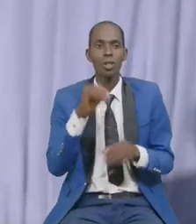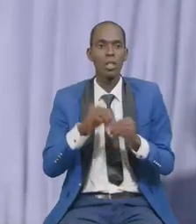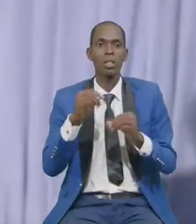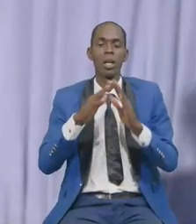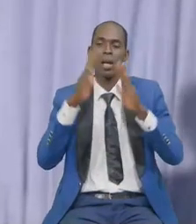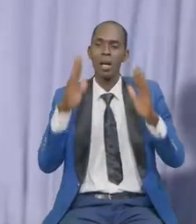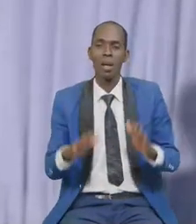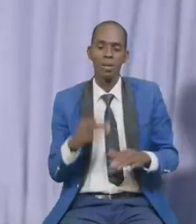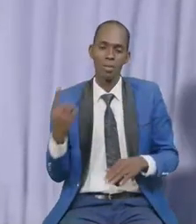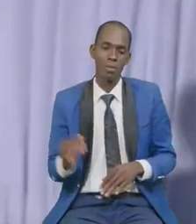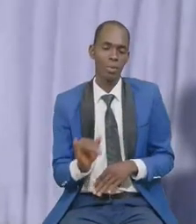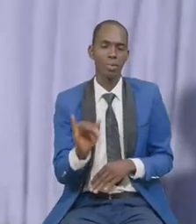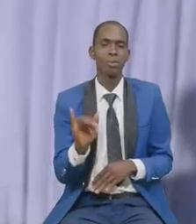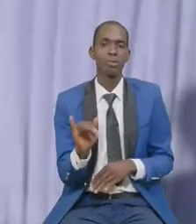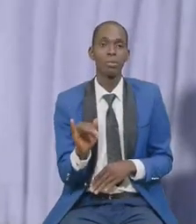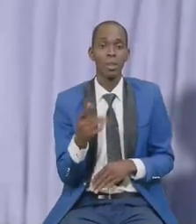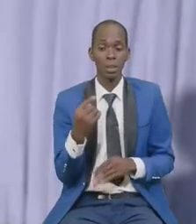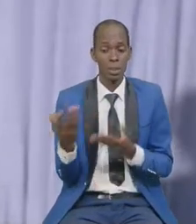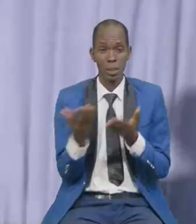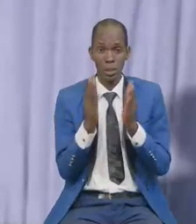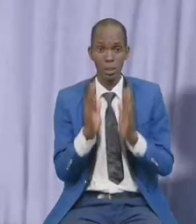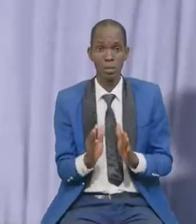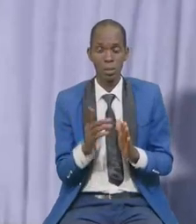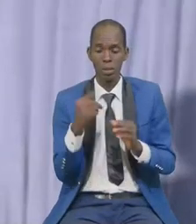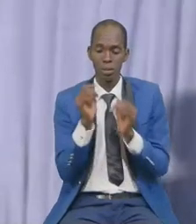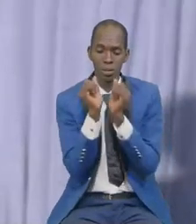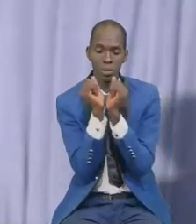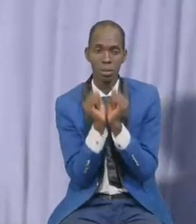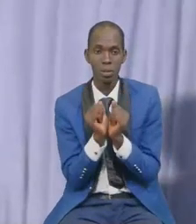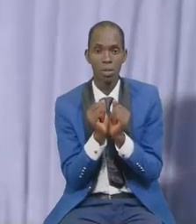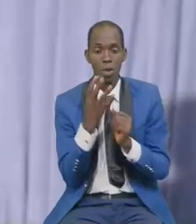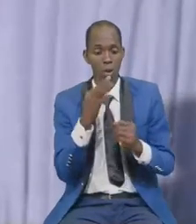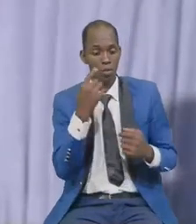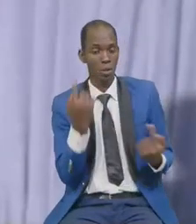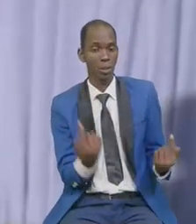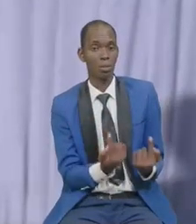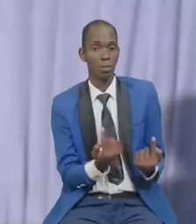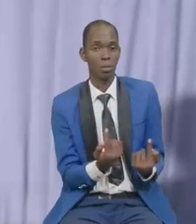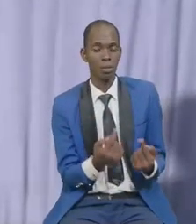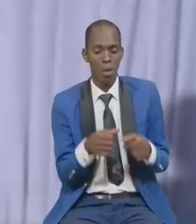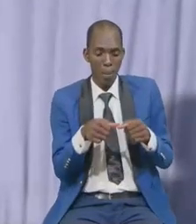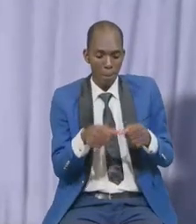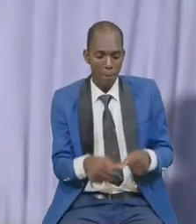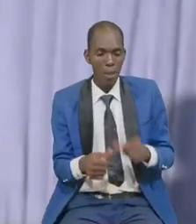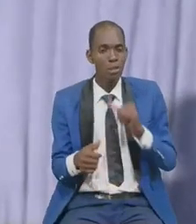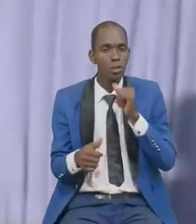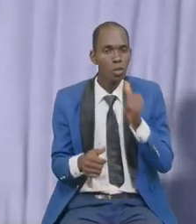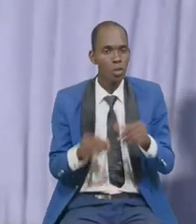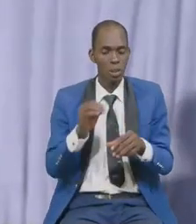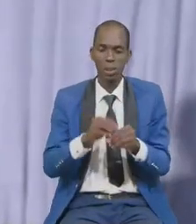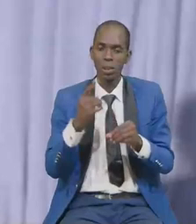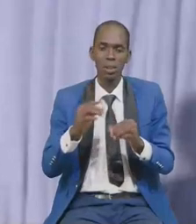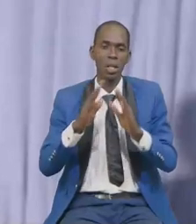Le serviteur, l'esclave de péché, ne demeure pas toujours dans la maison.